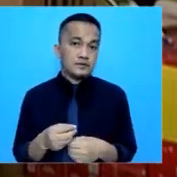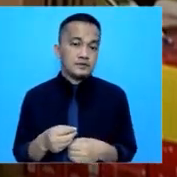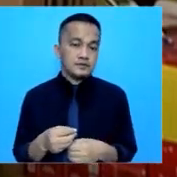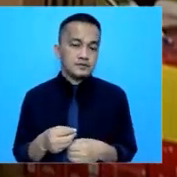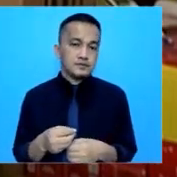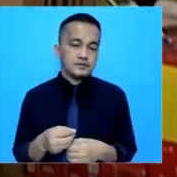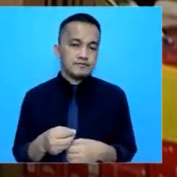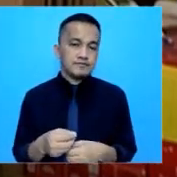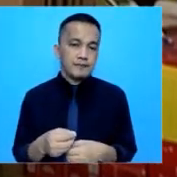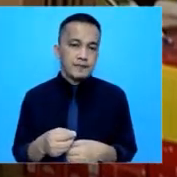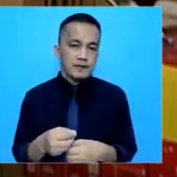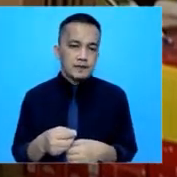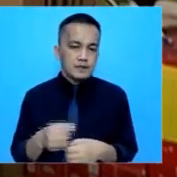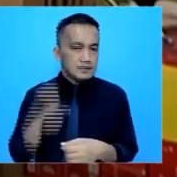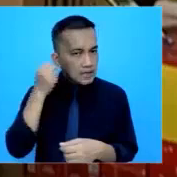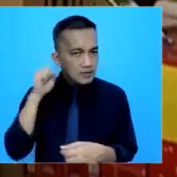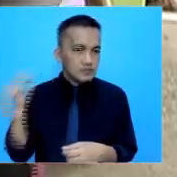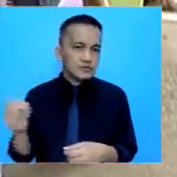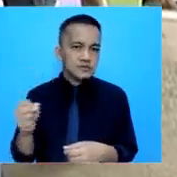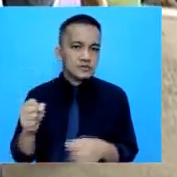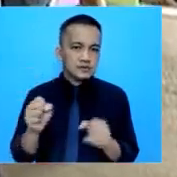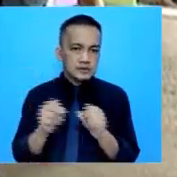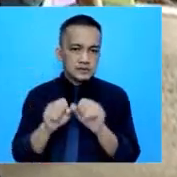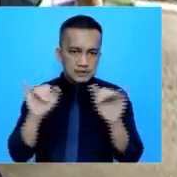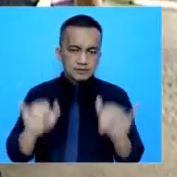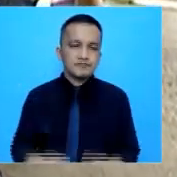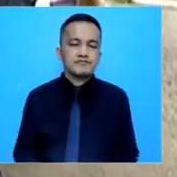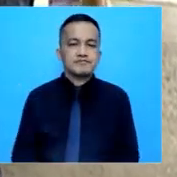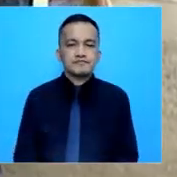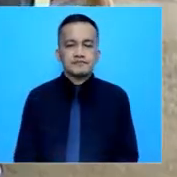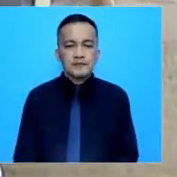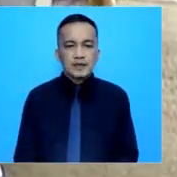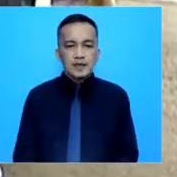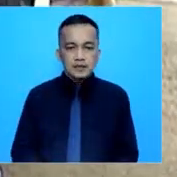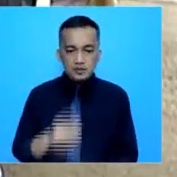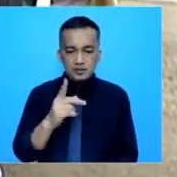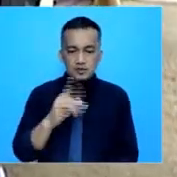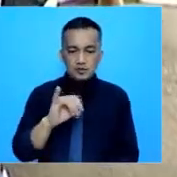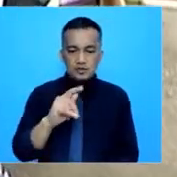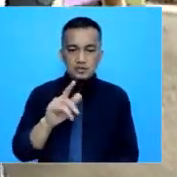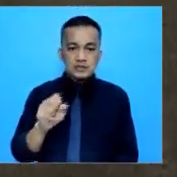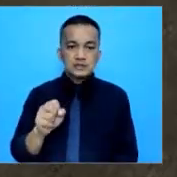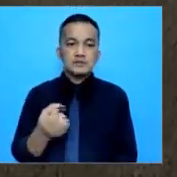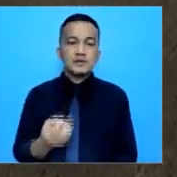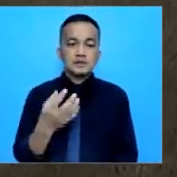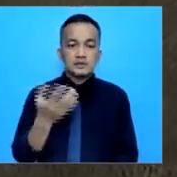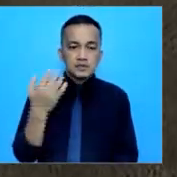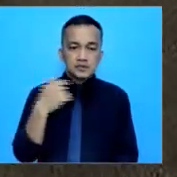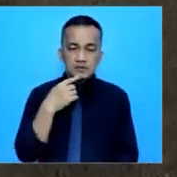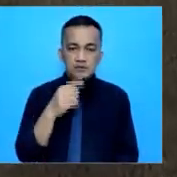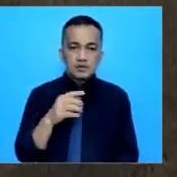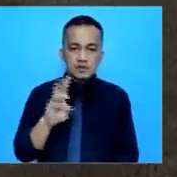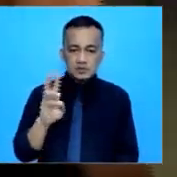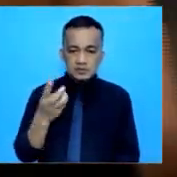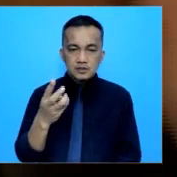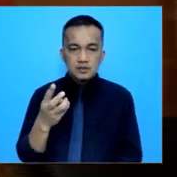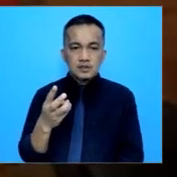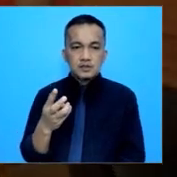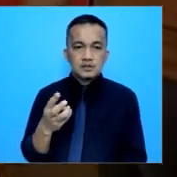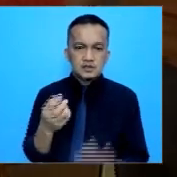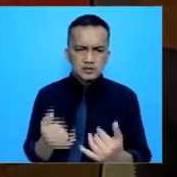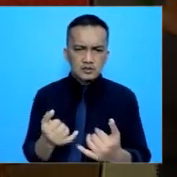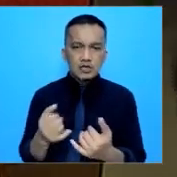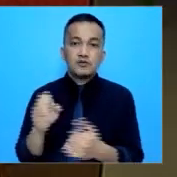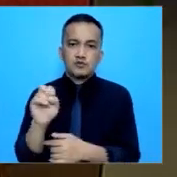bukod sa sounds, mga sound system kami yun. Ang presyuhan ng quitis dito sa Bocaue na dating mabibili ng hanggang 6 na piso, nasa hanggang 12 pesos